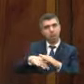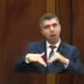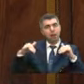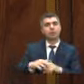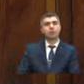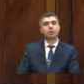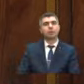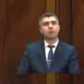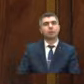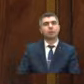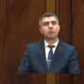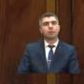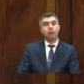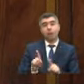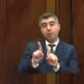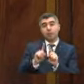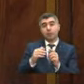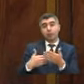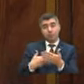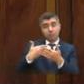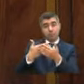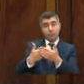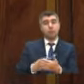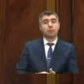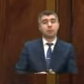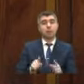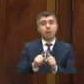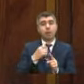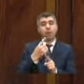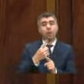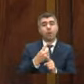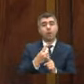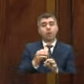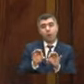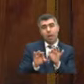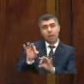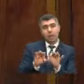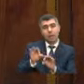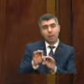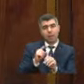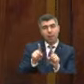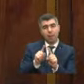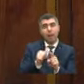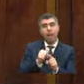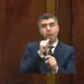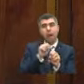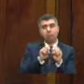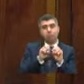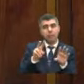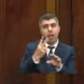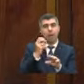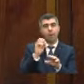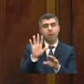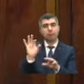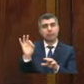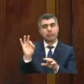أخيرا، 11، اعتماد المخطط الوطني للماء لسنة 2050 بالإضافة إلى مواصلة اتخاذ التدابير اللازمة للمتطلبات